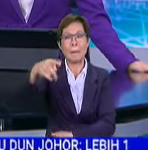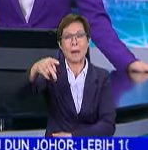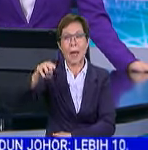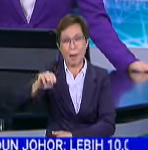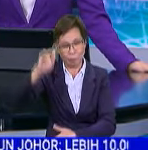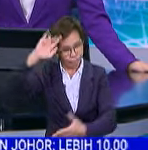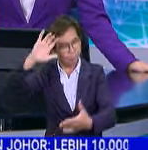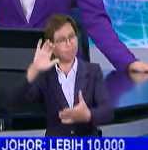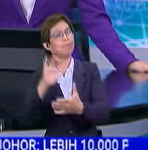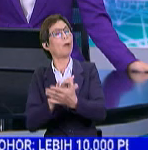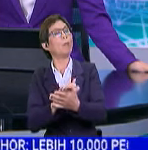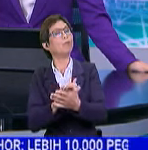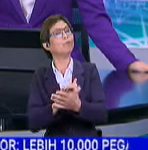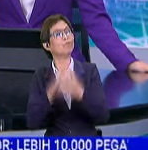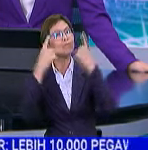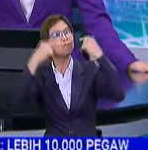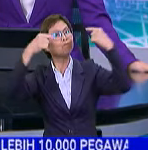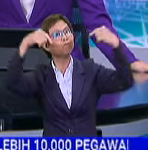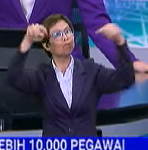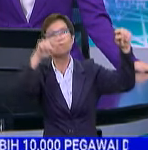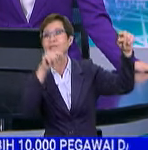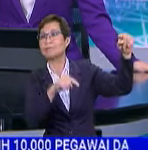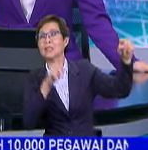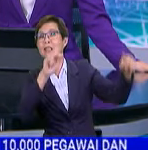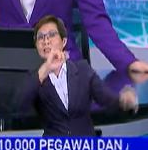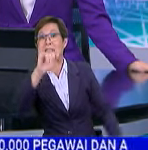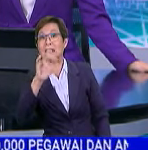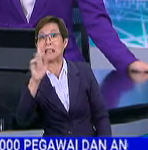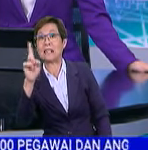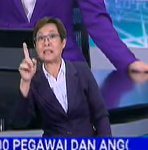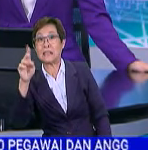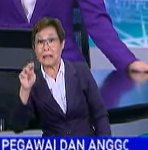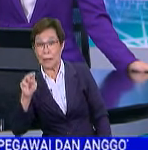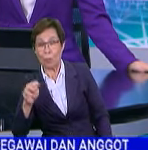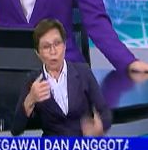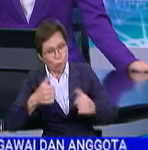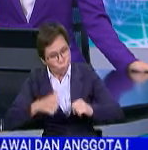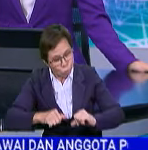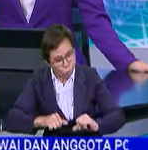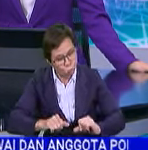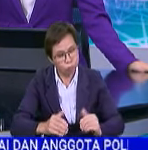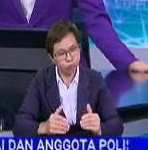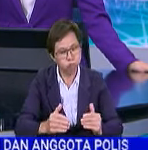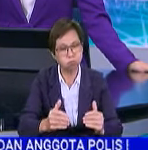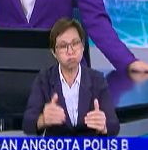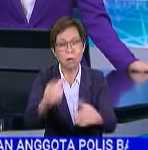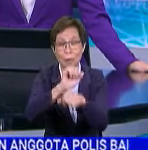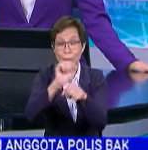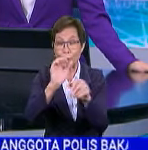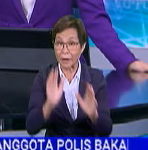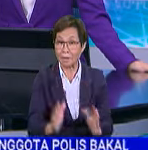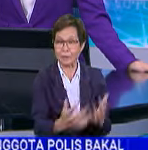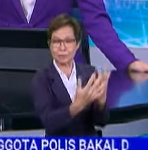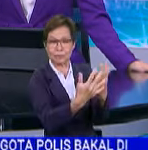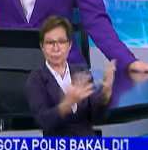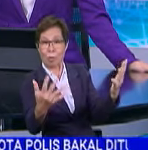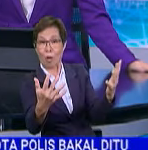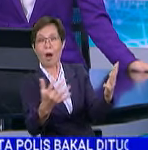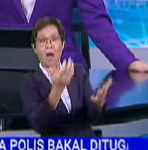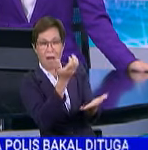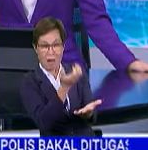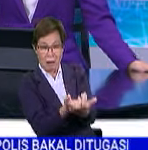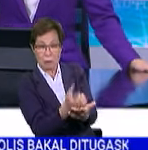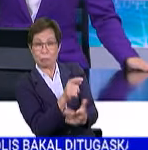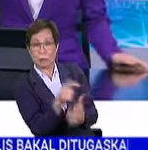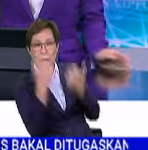yakin dengan prestasi cemerlang itu, JKDM akan terus bergerak maju sebagai petugas barisan hadapan ekonomi